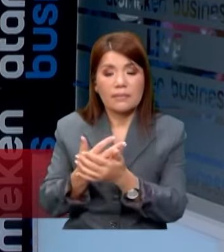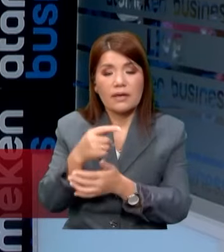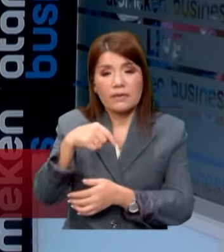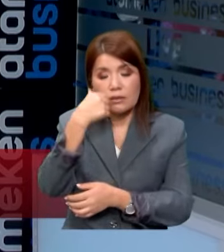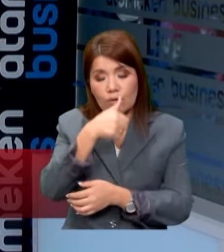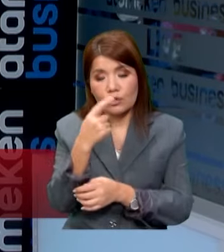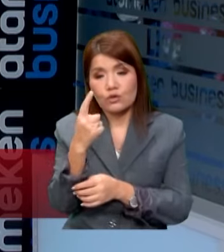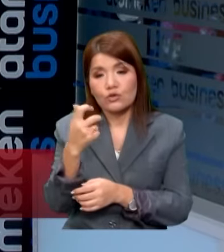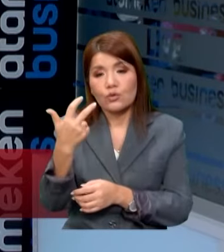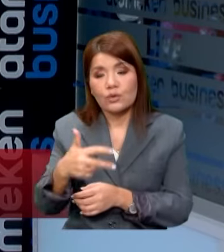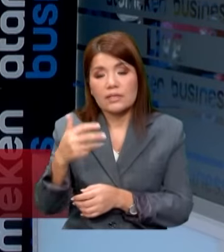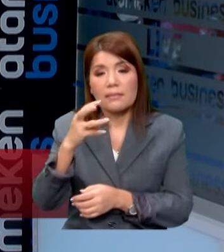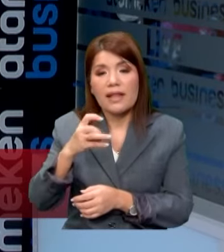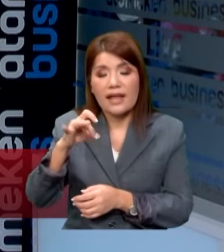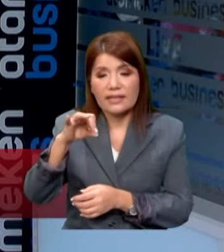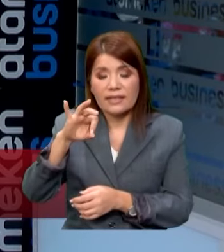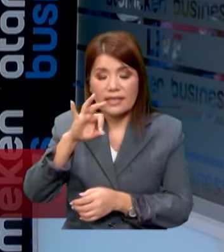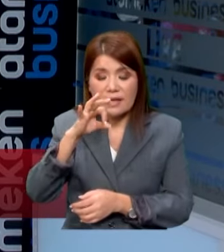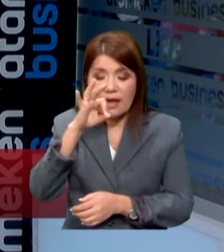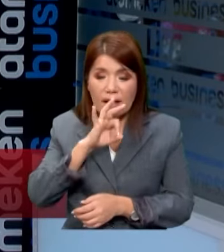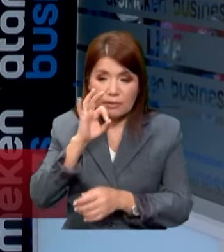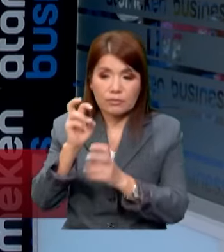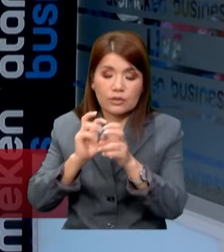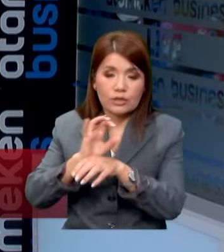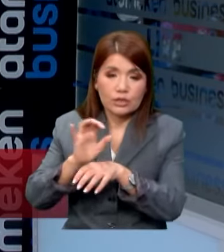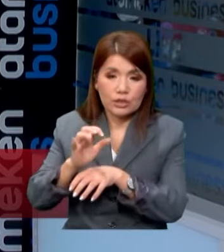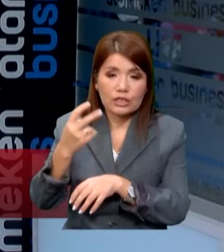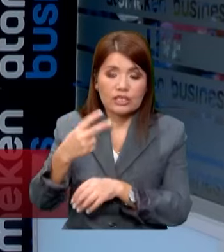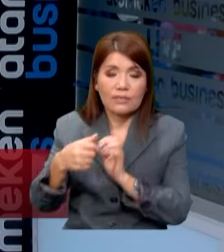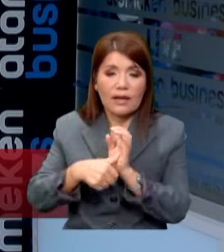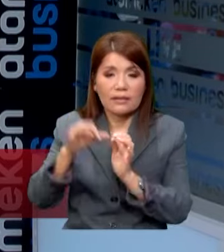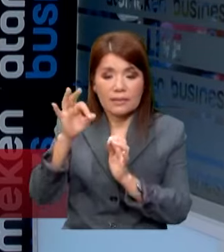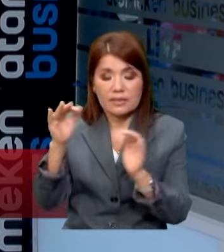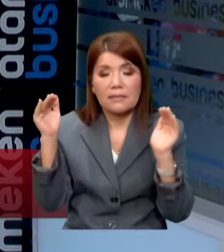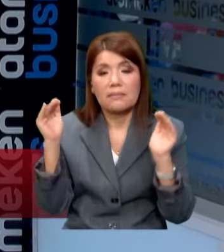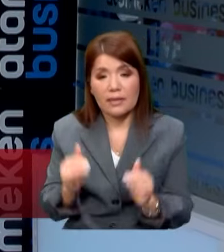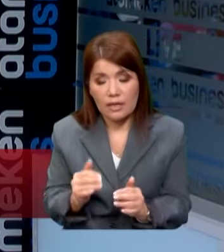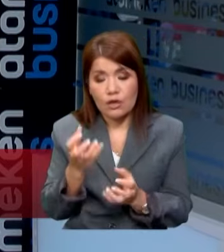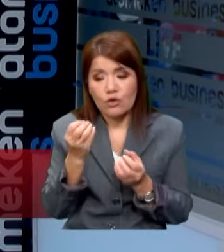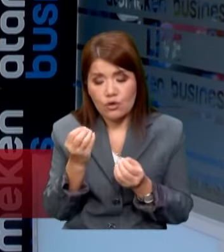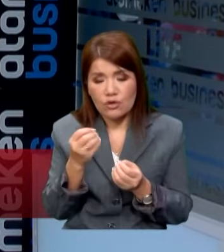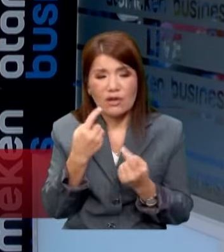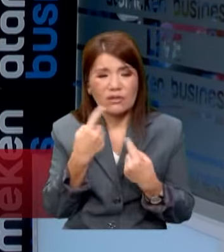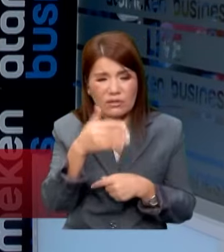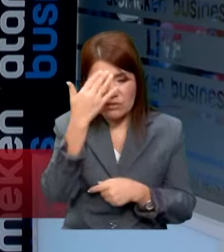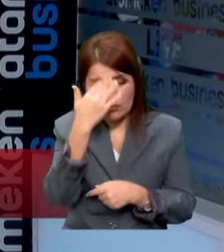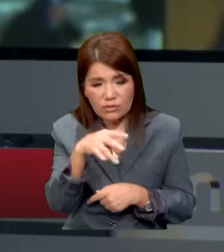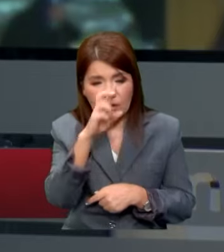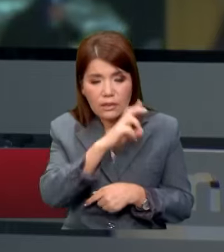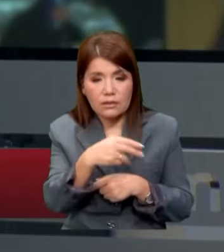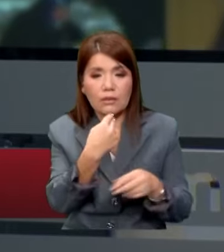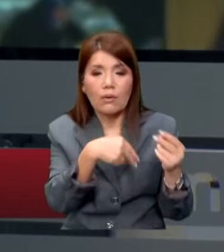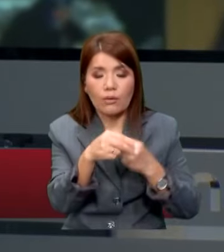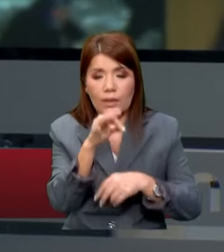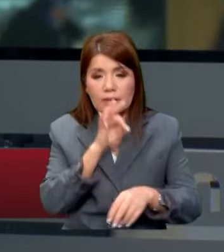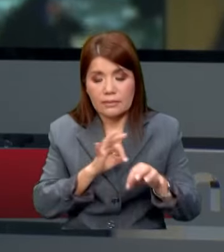130 миллиард теңгеге дәрі өндірілген. Ол былтырмен салыстырғанда 26%-ға аз. Әлі де импортқа тәуелдіміз.